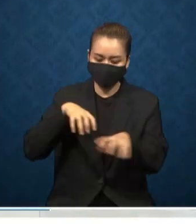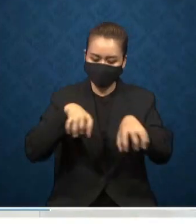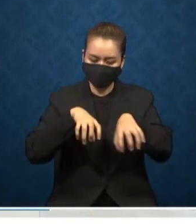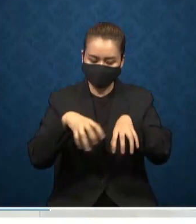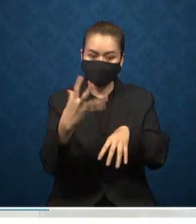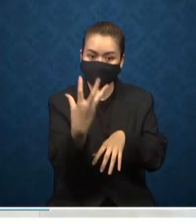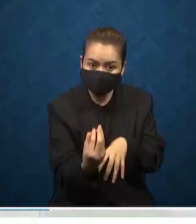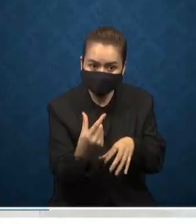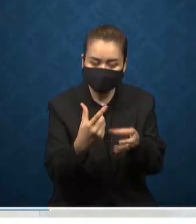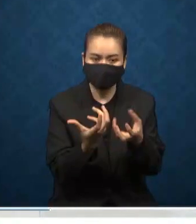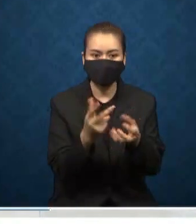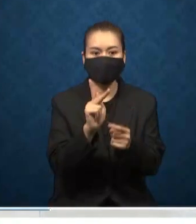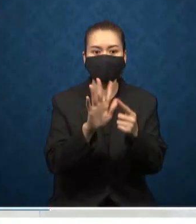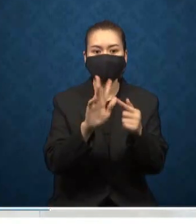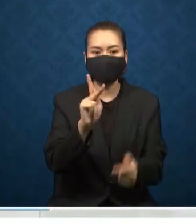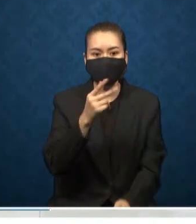าลด้วยนะครับ